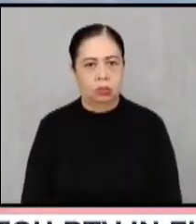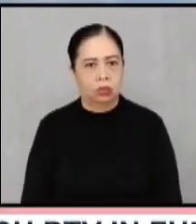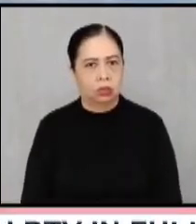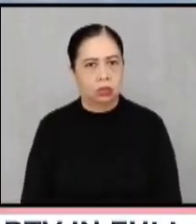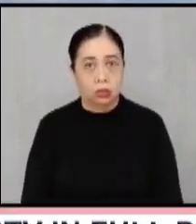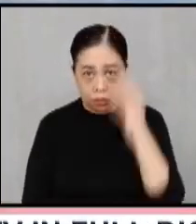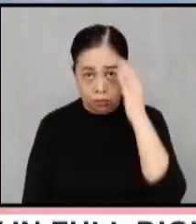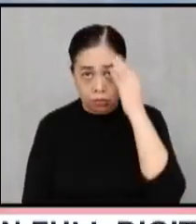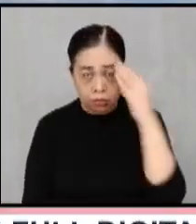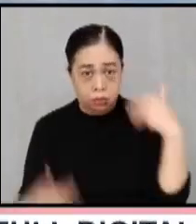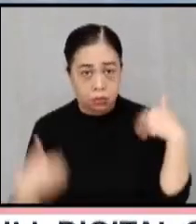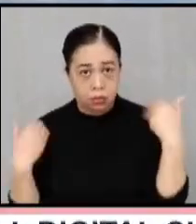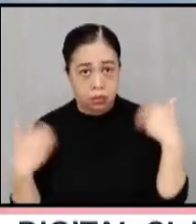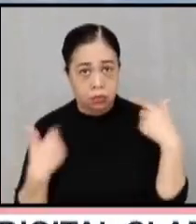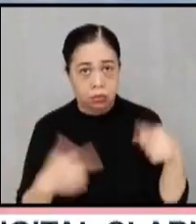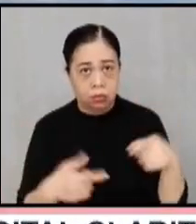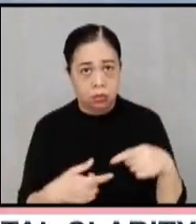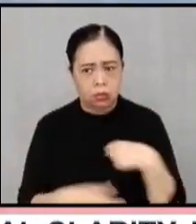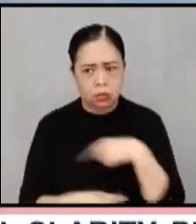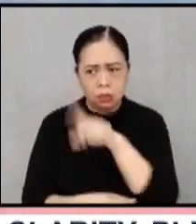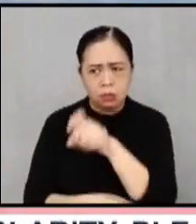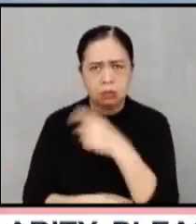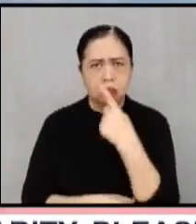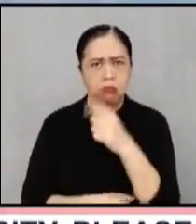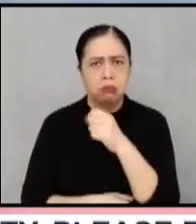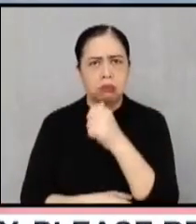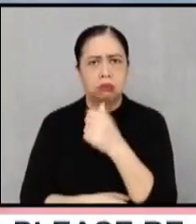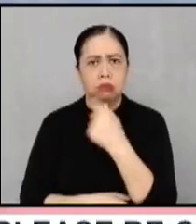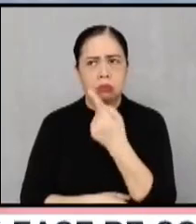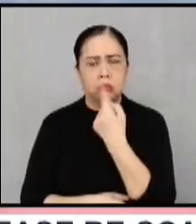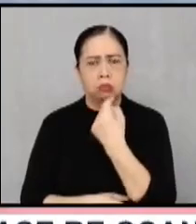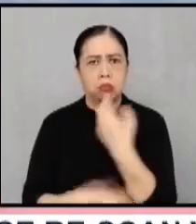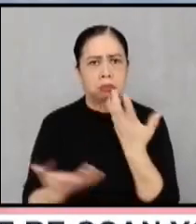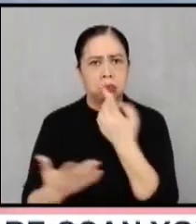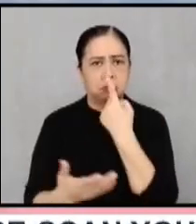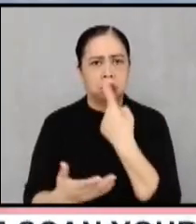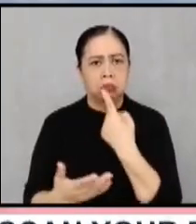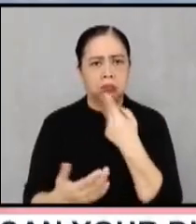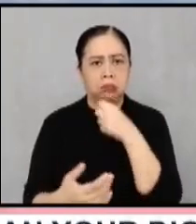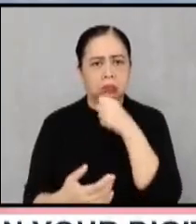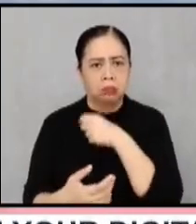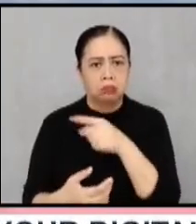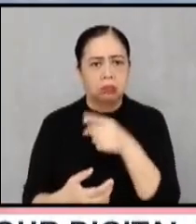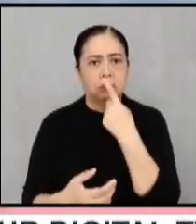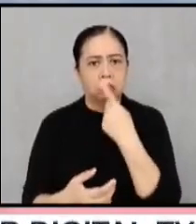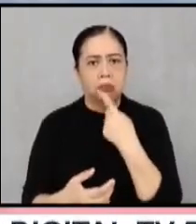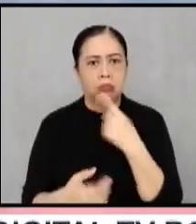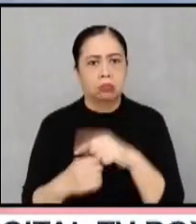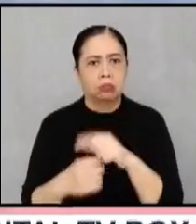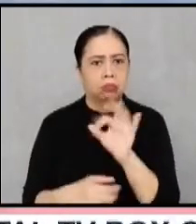yung babae? Tinanong ko naman sir, hindi naman po siya nagsabi na, sabi niya po sa akin sir, 19 siya.